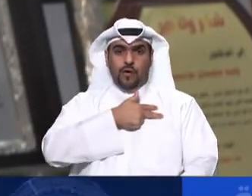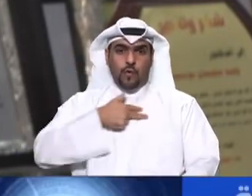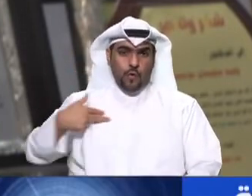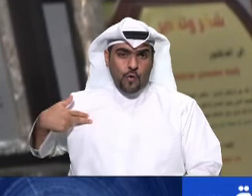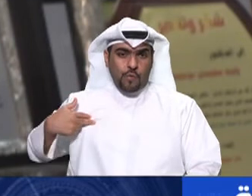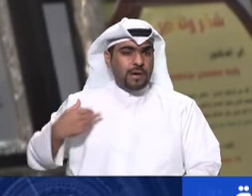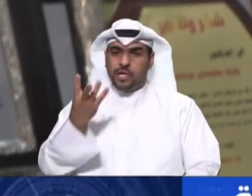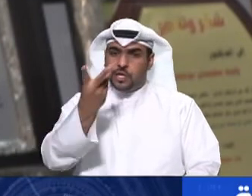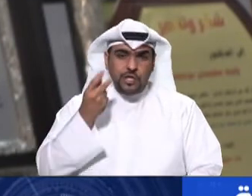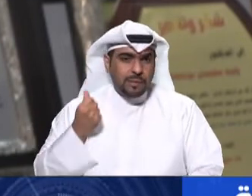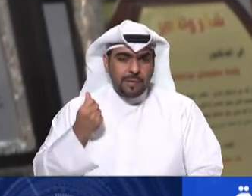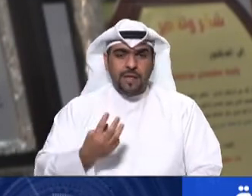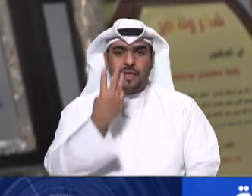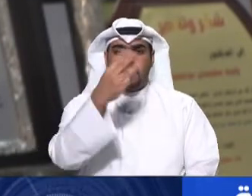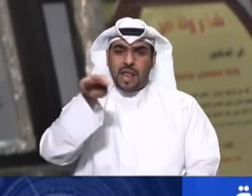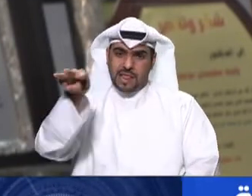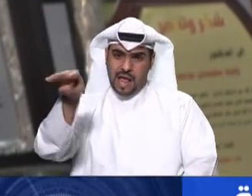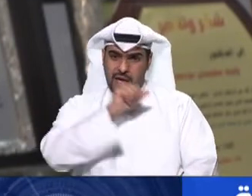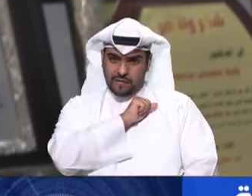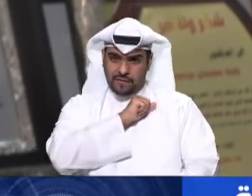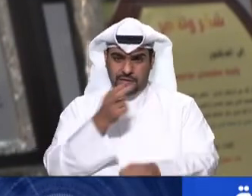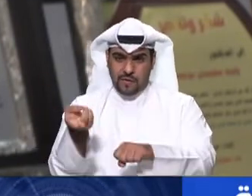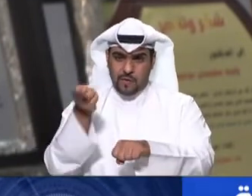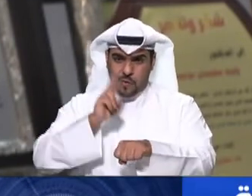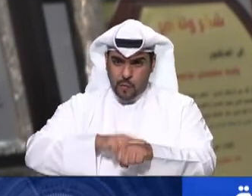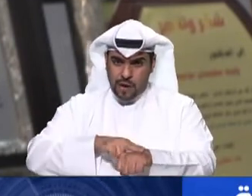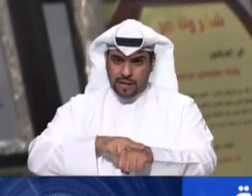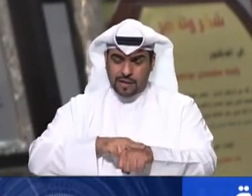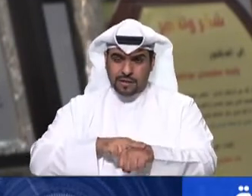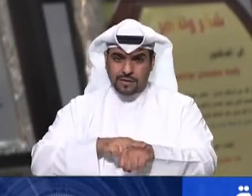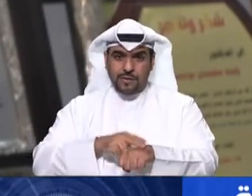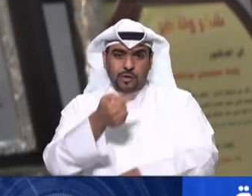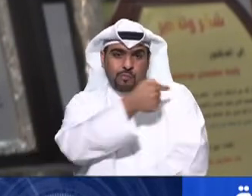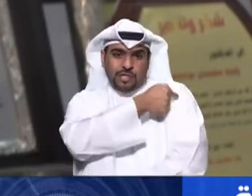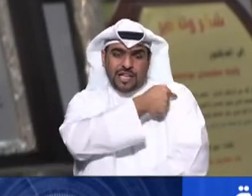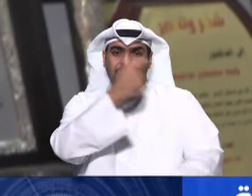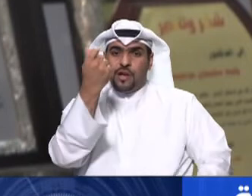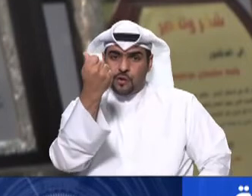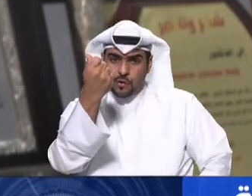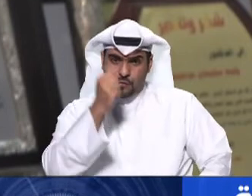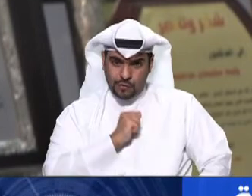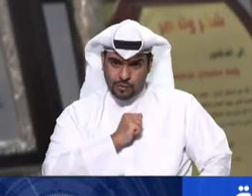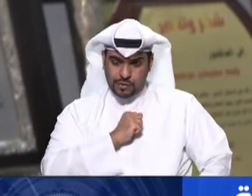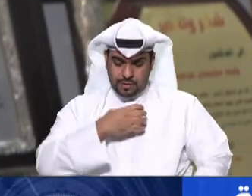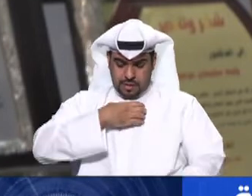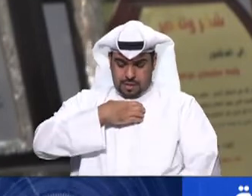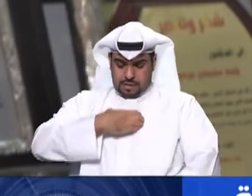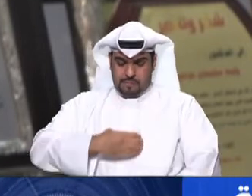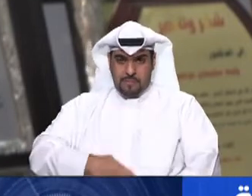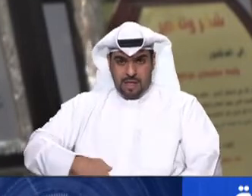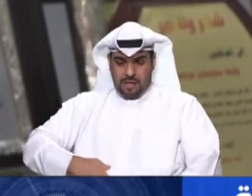في مستشفيات الخاصة تقريبا حالات كل جراحة. طبعا مينلي اللي هو التكميم،